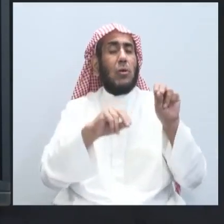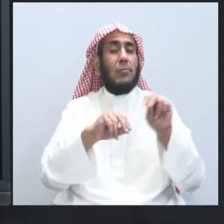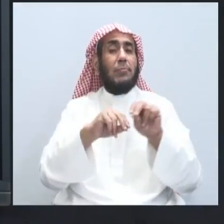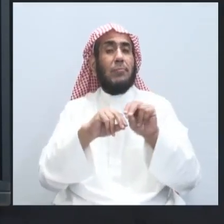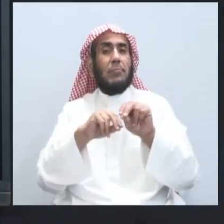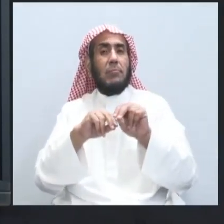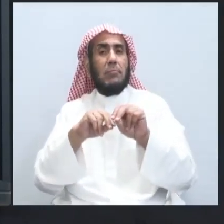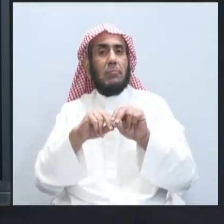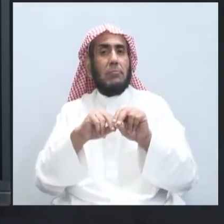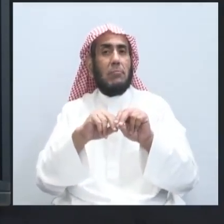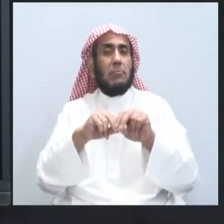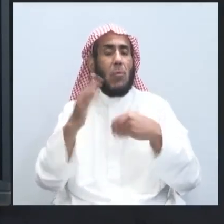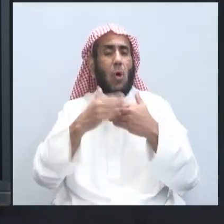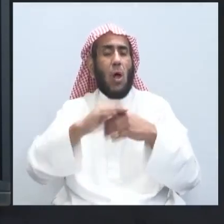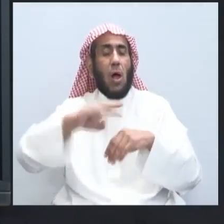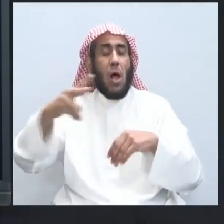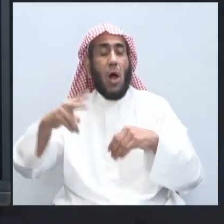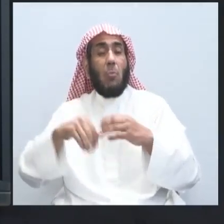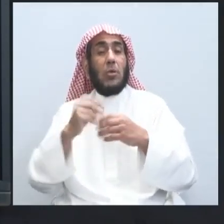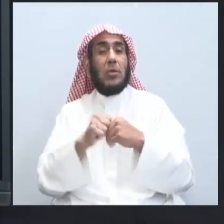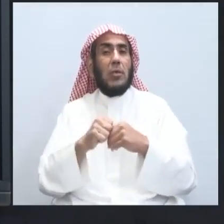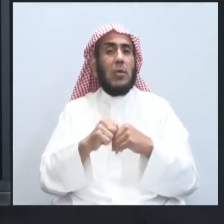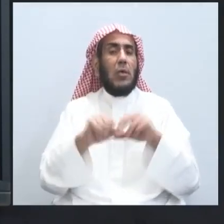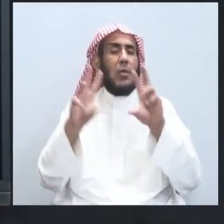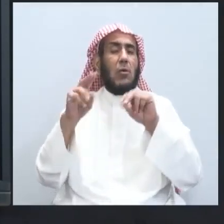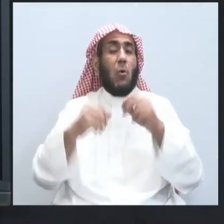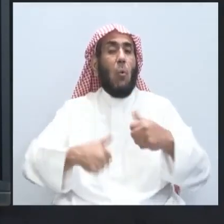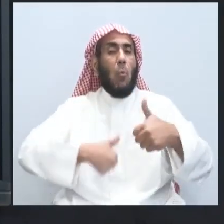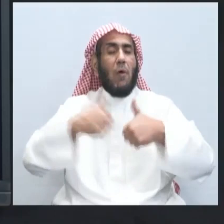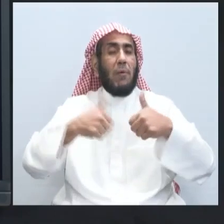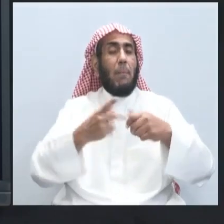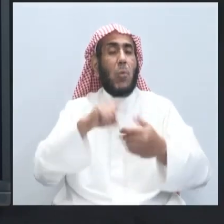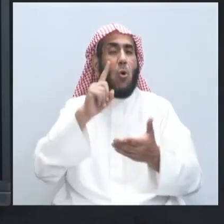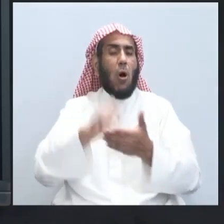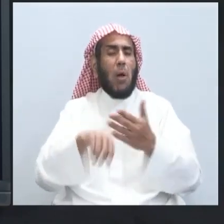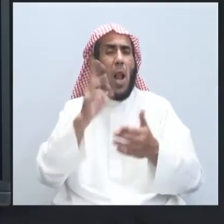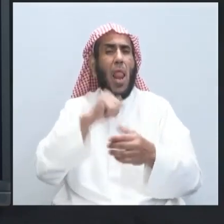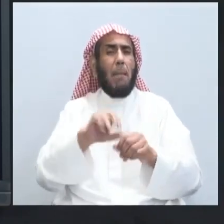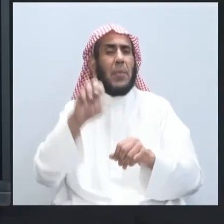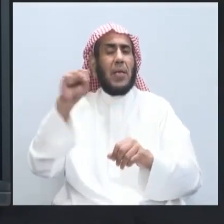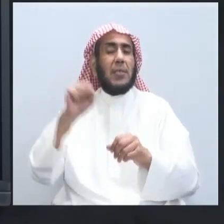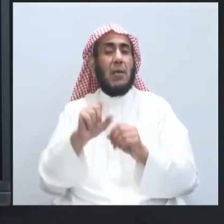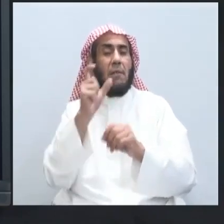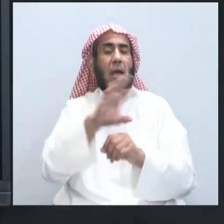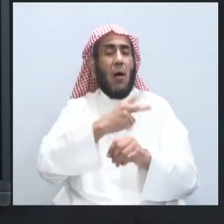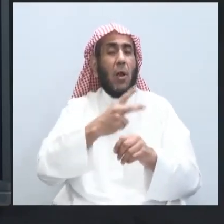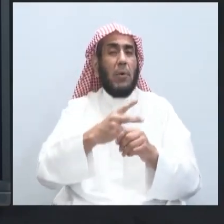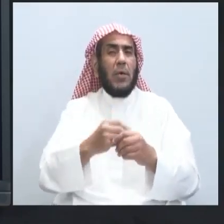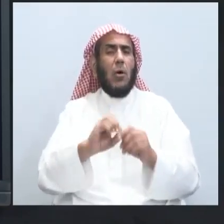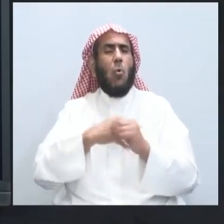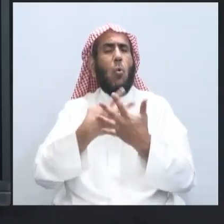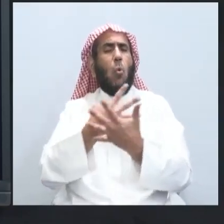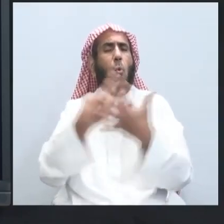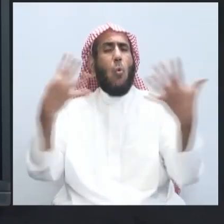او لخدماتنا او منتجاتنا اذا سيكون منافس لنا بحكم اننا لم نتخصص بفئه معينه وانما طرحناها